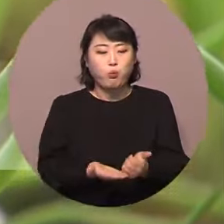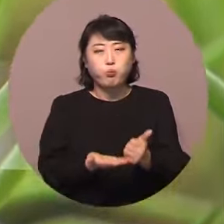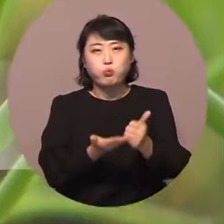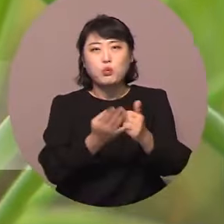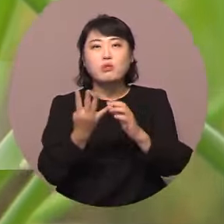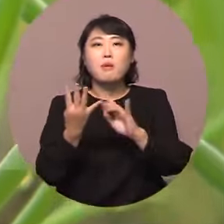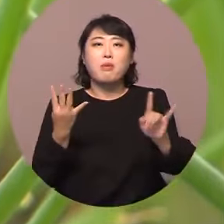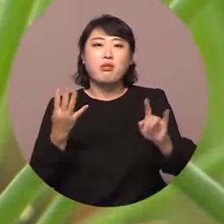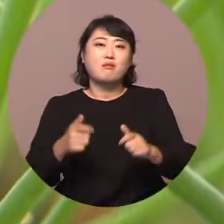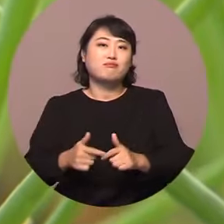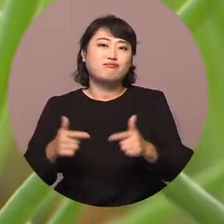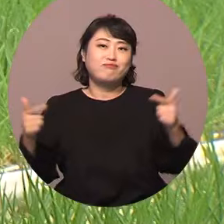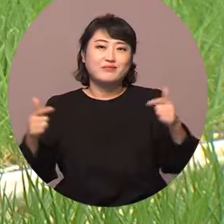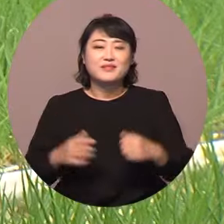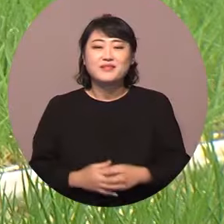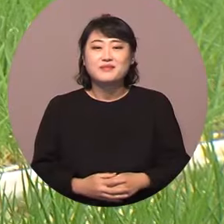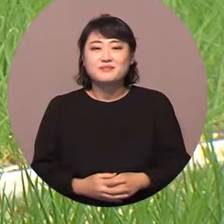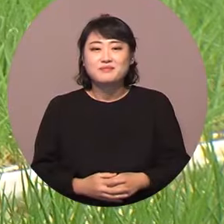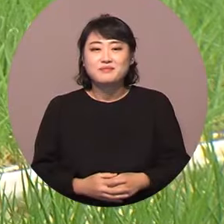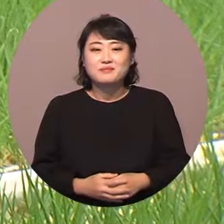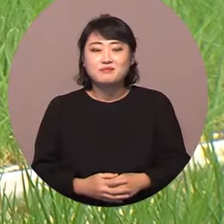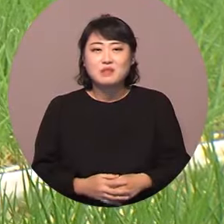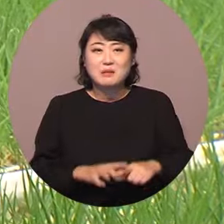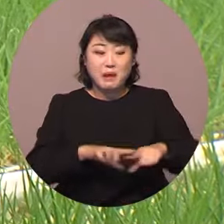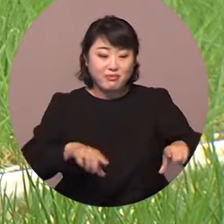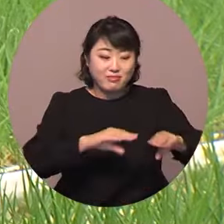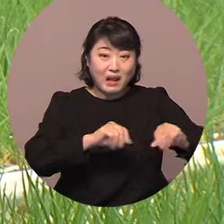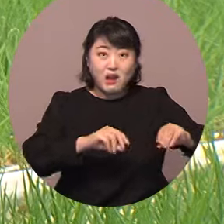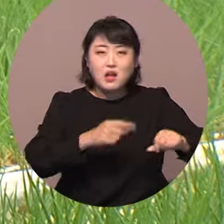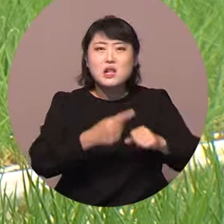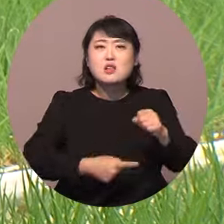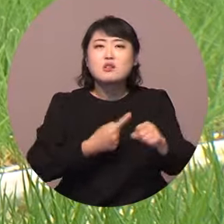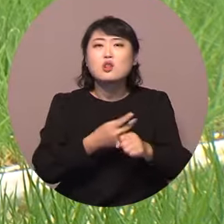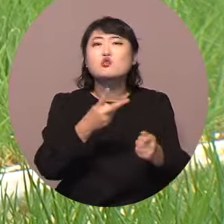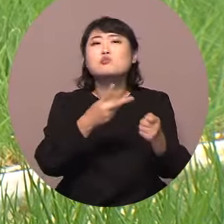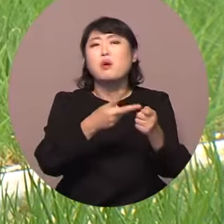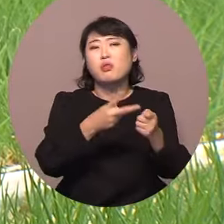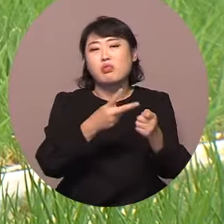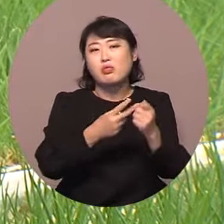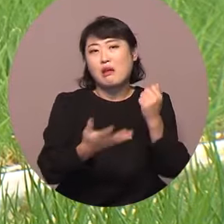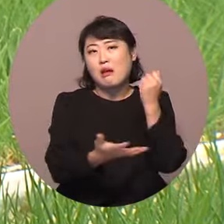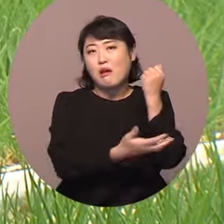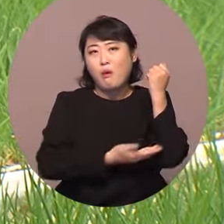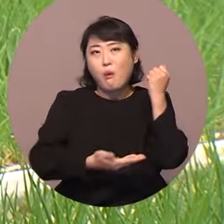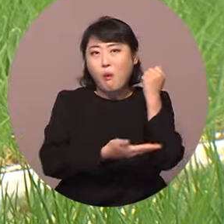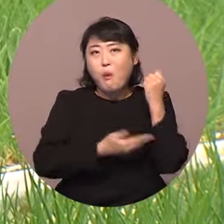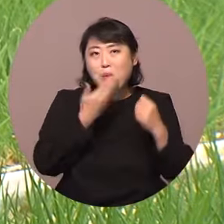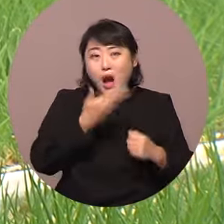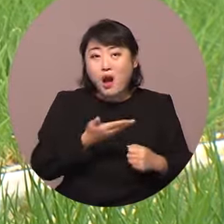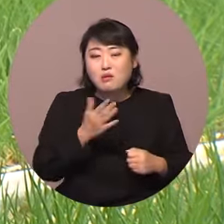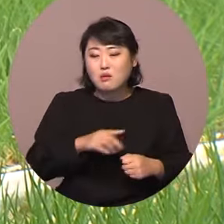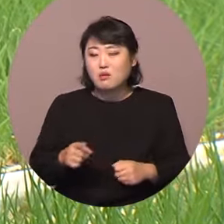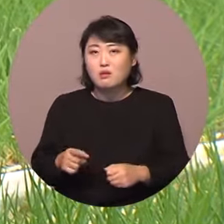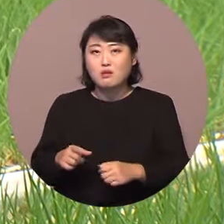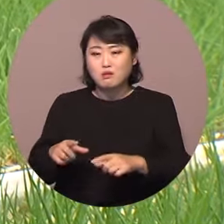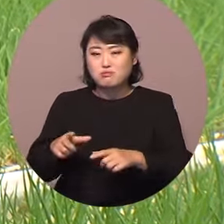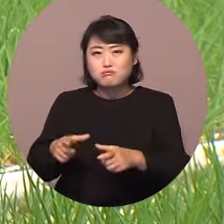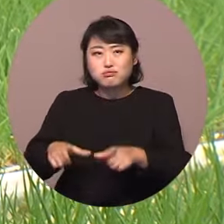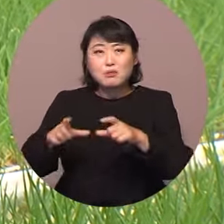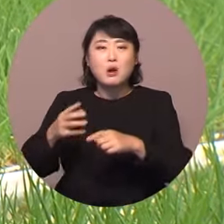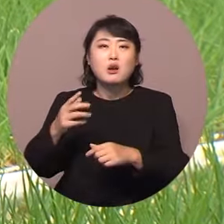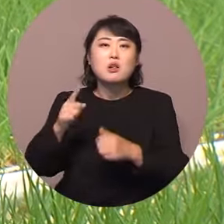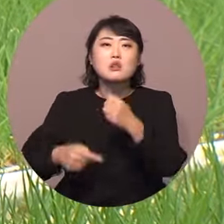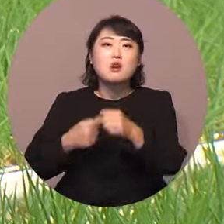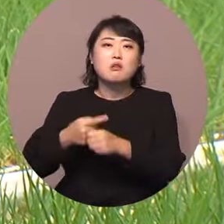백 가량 높였습니다 일반 노지에서는 1년에 두 번까지 수학이 가능하지만 이렇게 양액 재배를 할 경우 1년에 최대